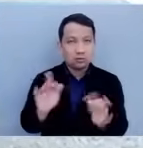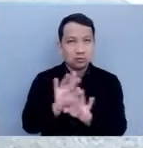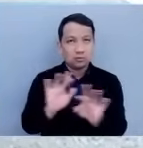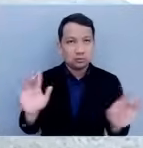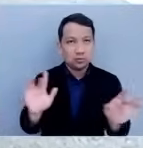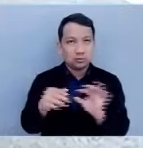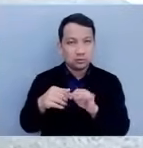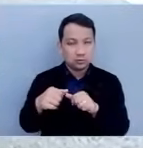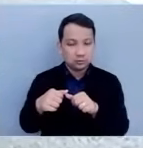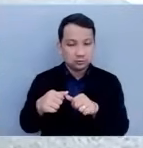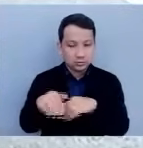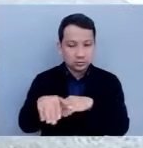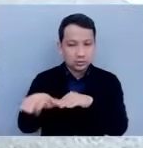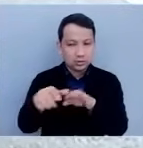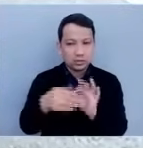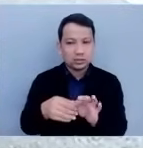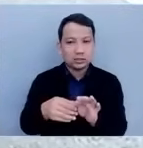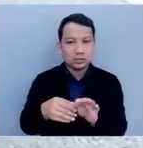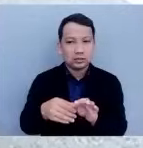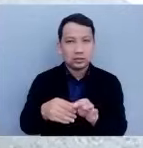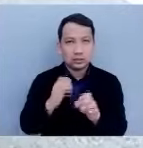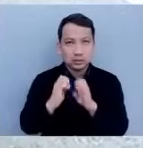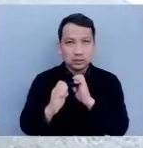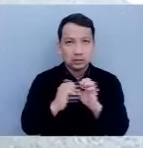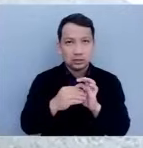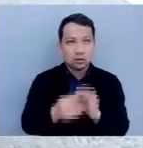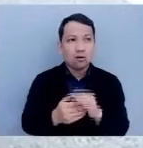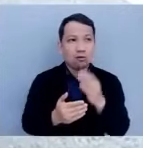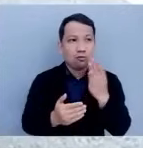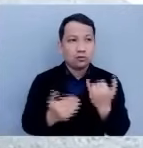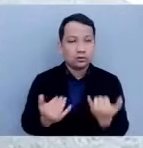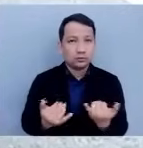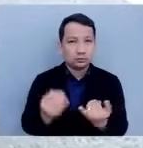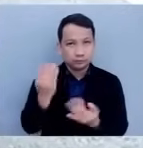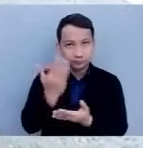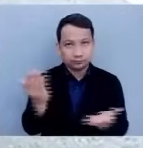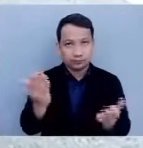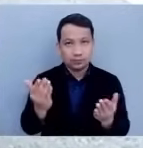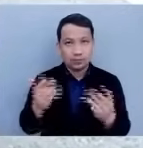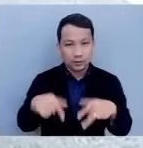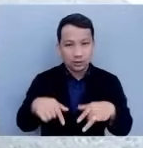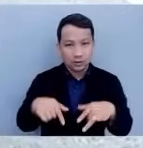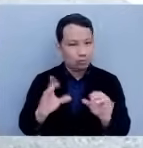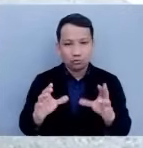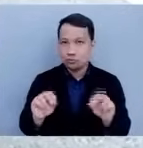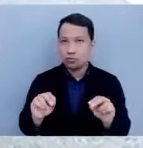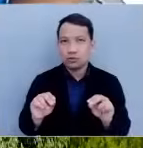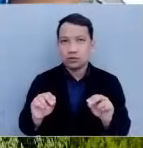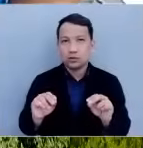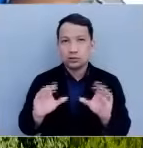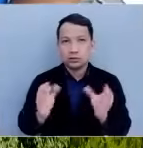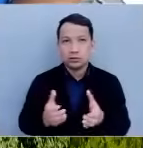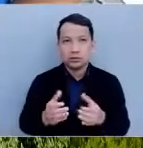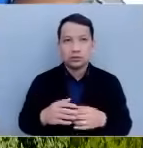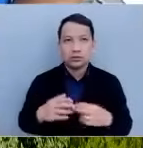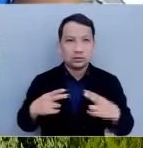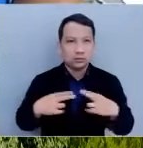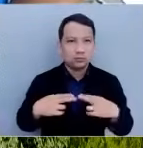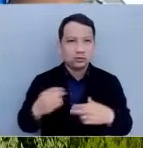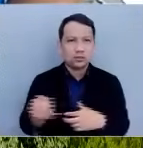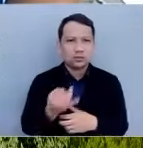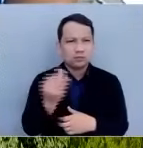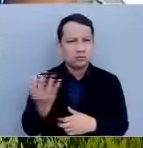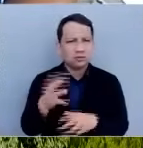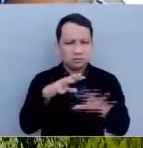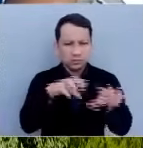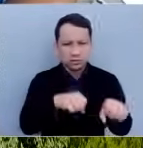ang daloy ng trapiko sa kahabaan ng EDSA dahil ngayong araw ay pista opisyal. Gretchen, balik sa'yo. Gio, ilan ba ang nahuhuli nila